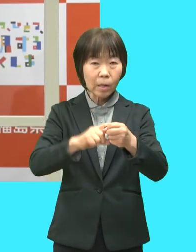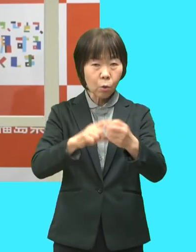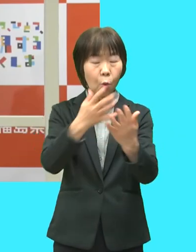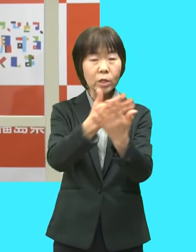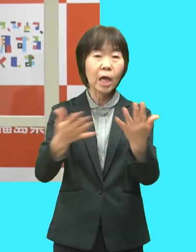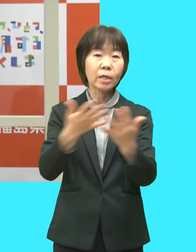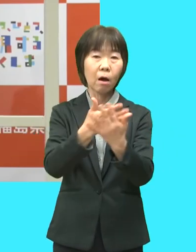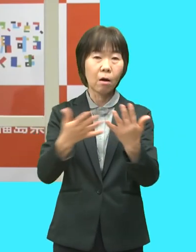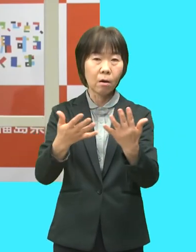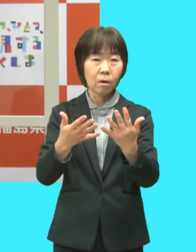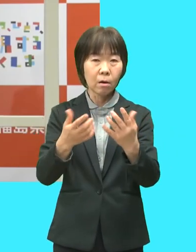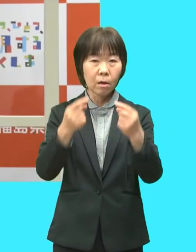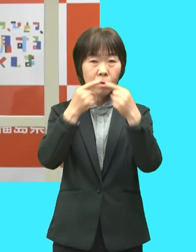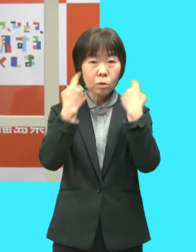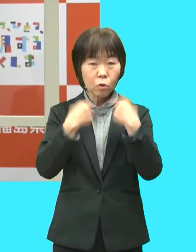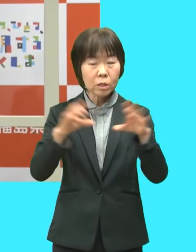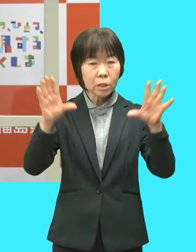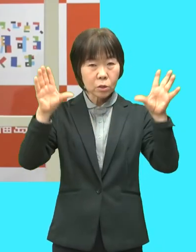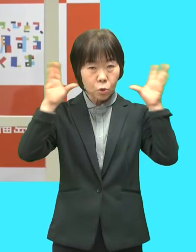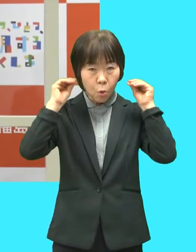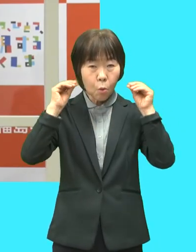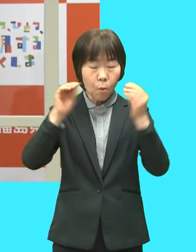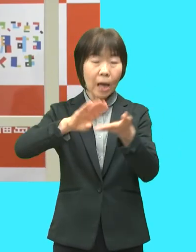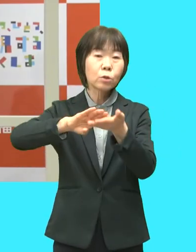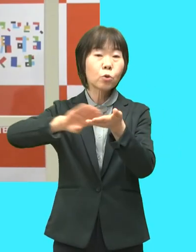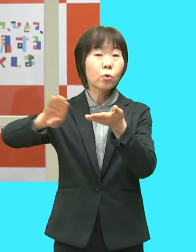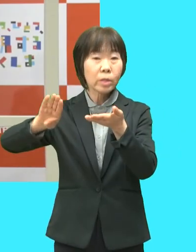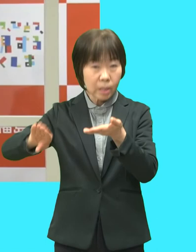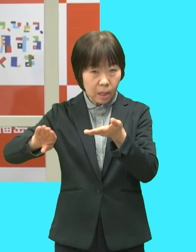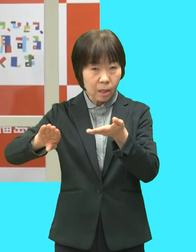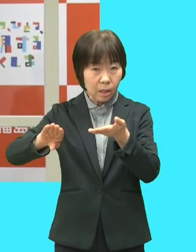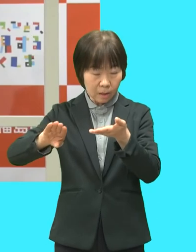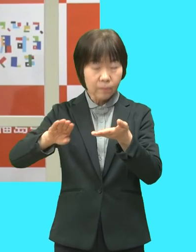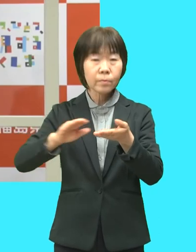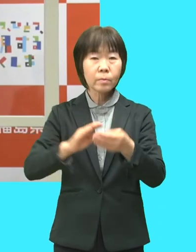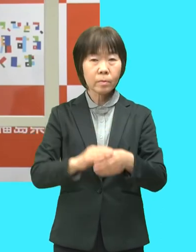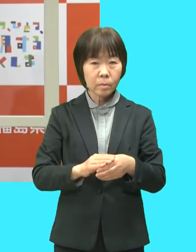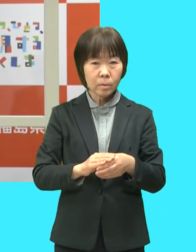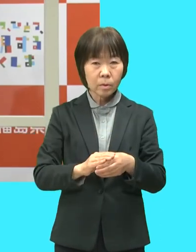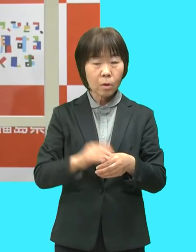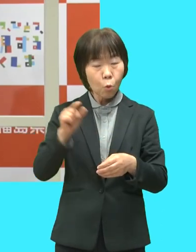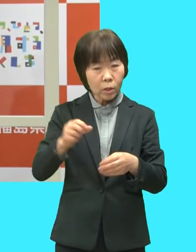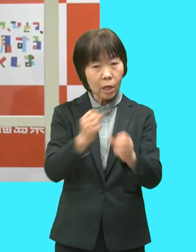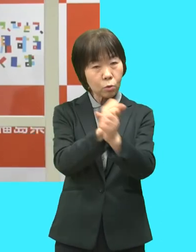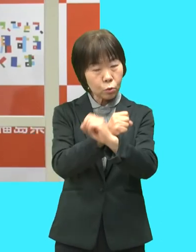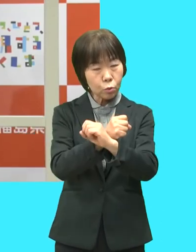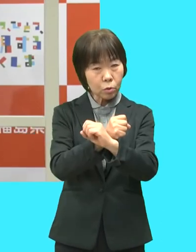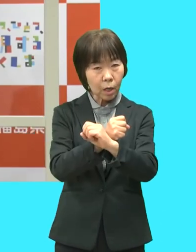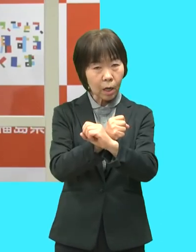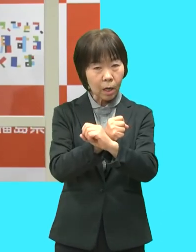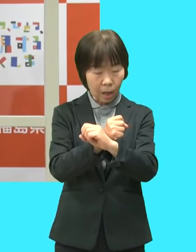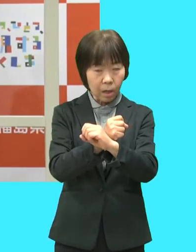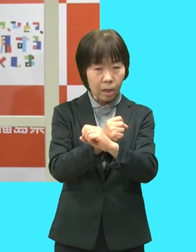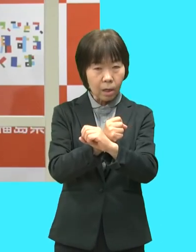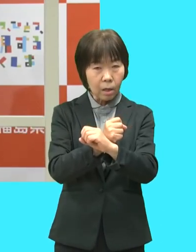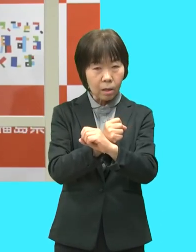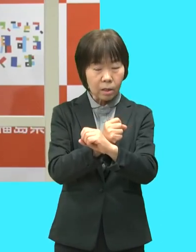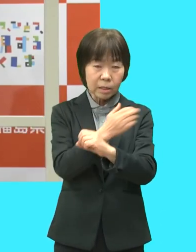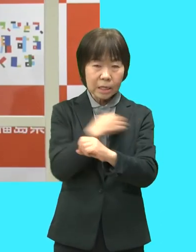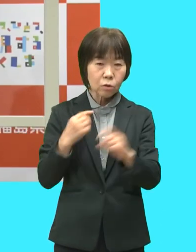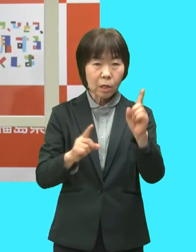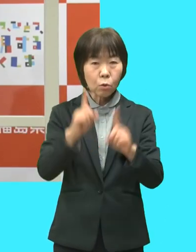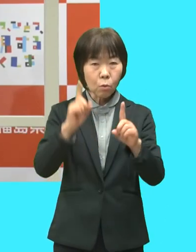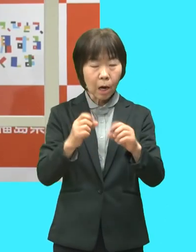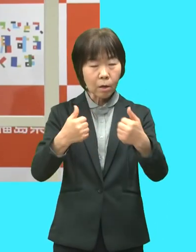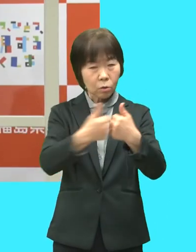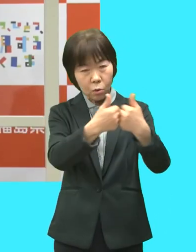ータ、個人情報にかかるものはもちろん除いてということになりますが、そういった工夫ができないのかどうか、こういったものを協議を